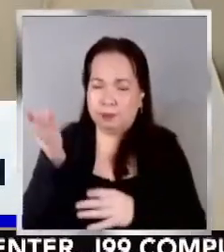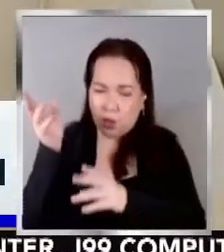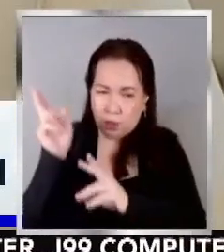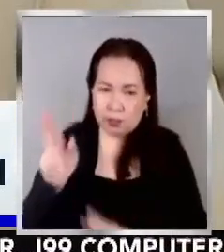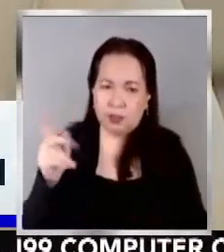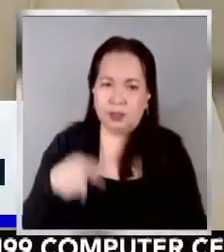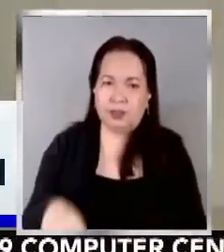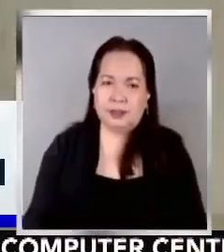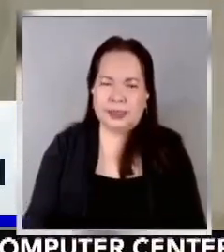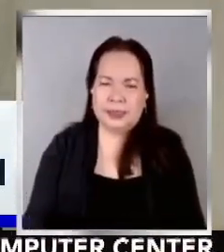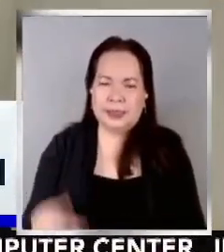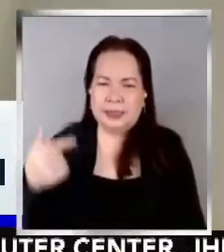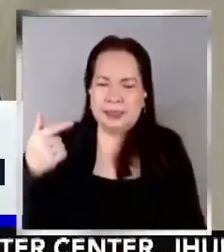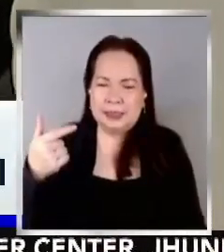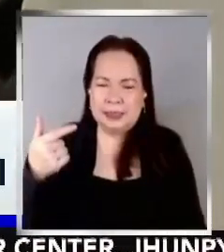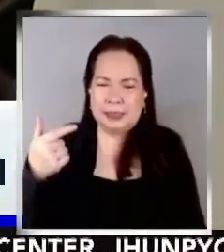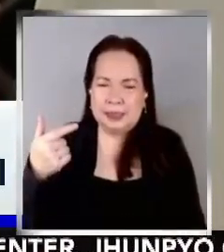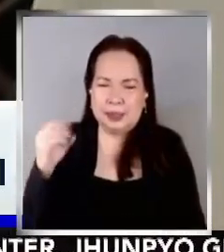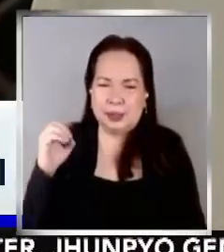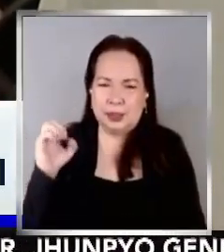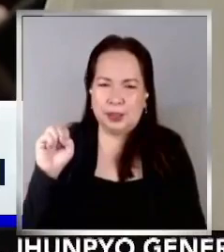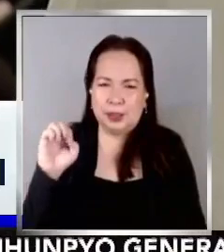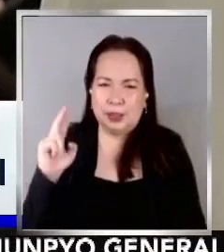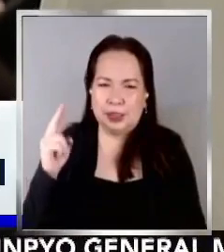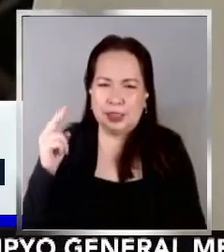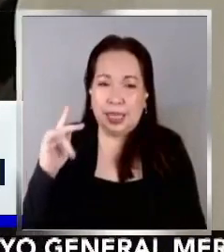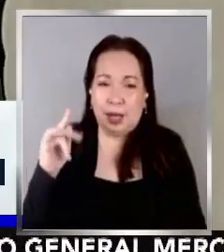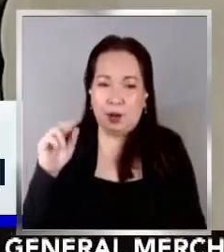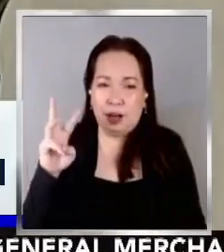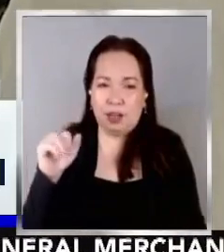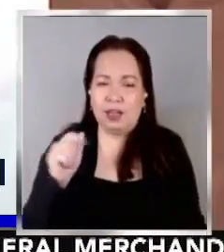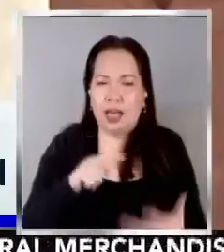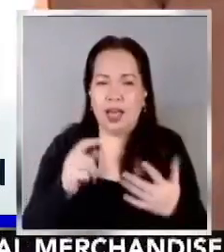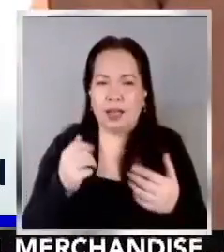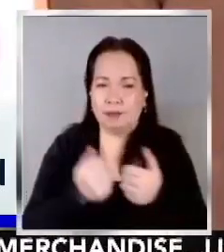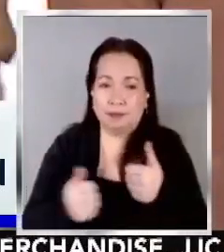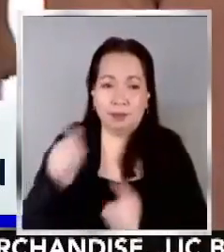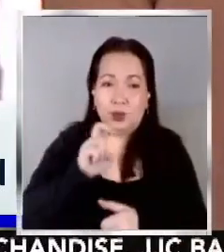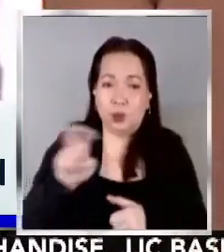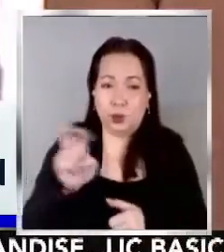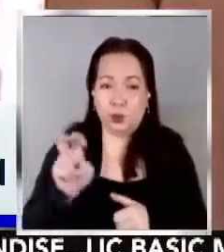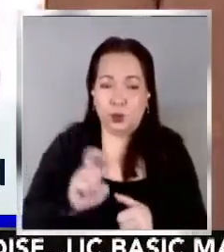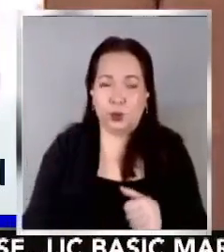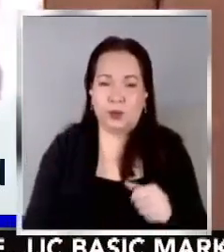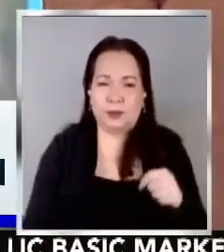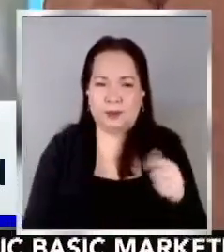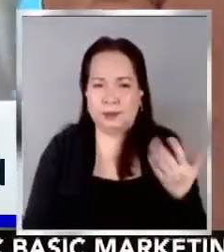Koshikawa Kazuhiko at Tourism Secretary Christina Frasco. Let's go!